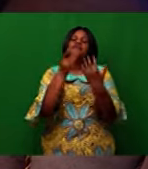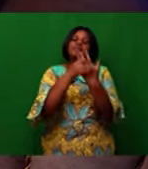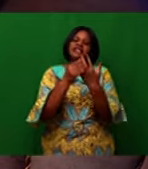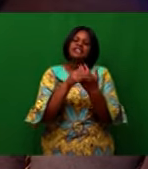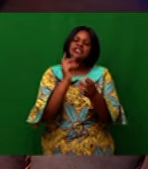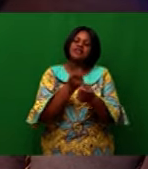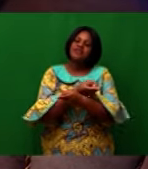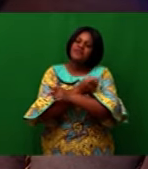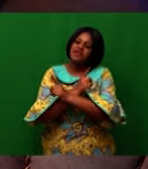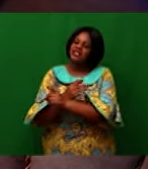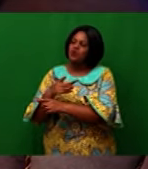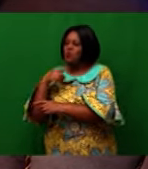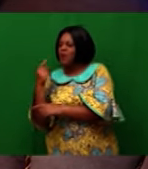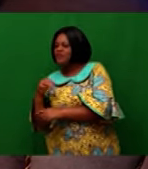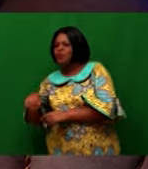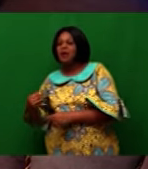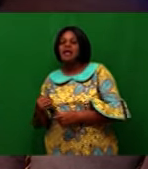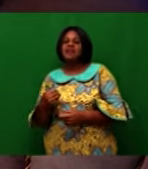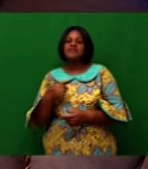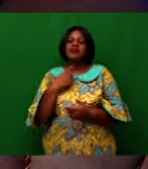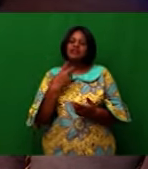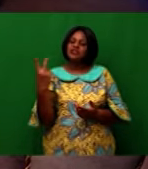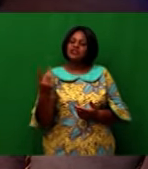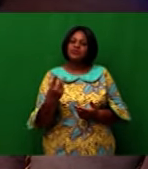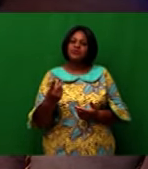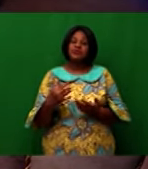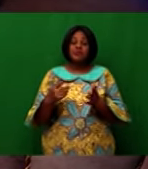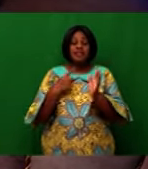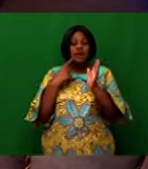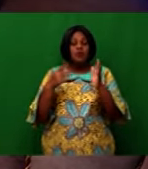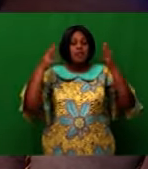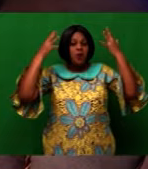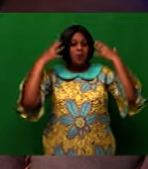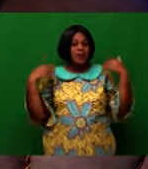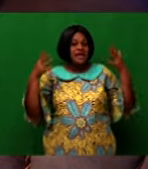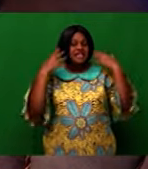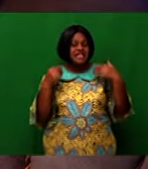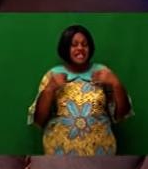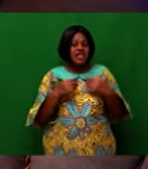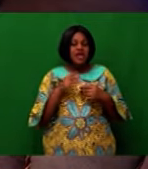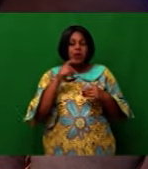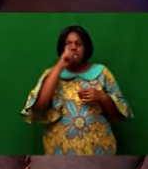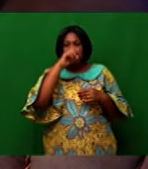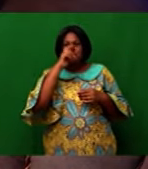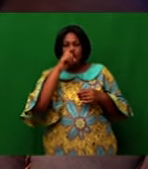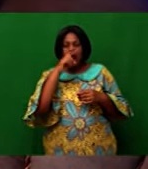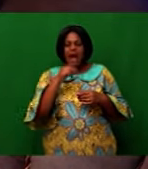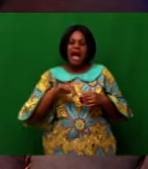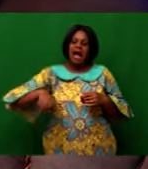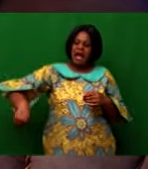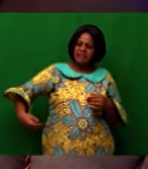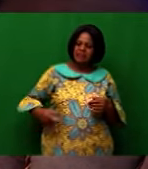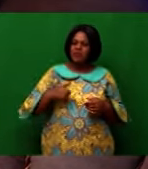ndakaona muchato wakaitwa nevarungu achitopusha mukadzi wanga aroora muwheelchair achiziva kuti